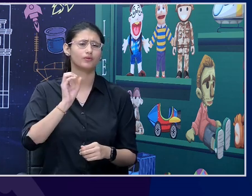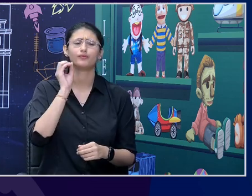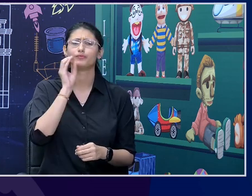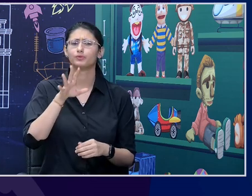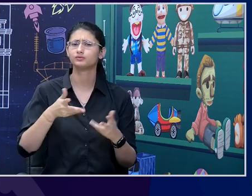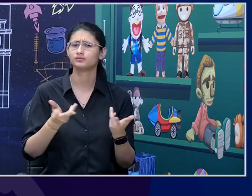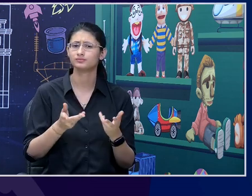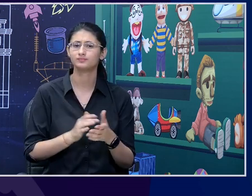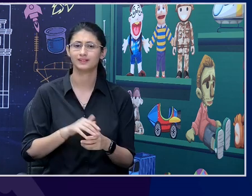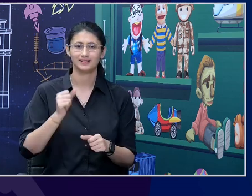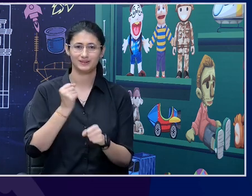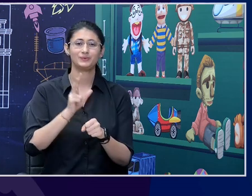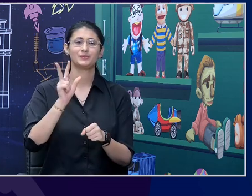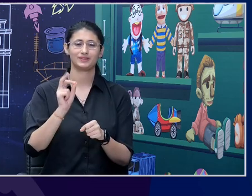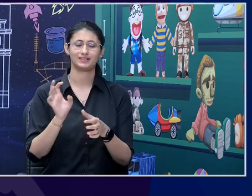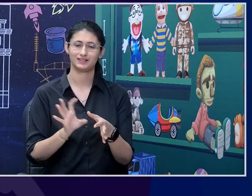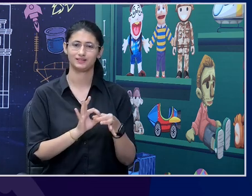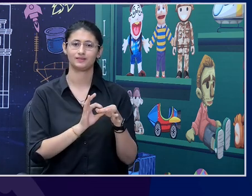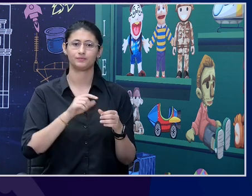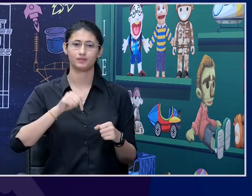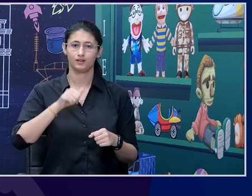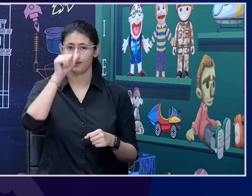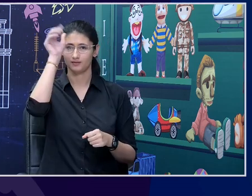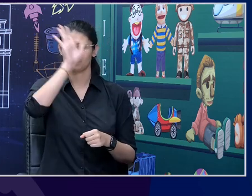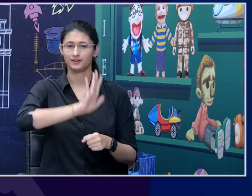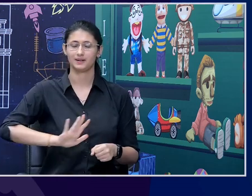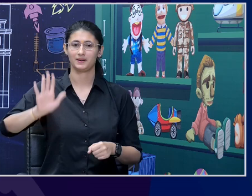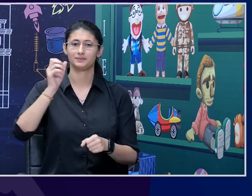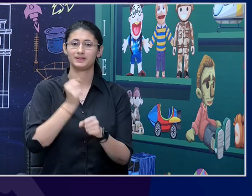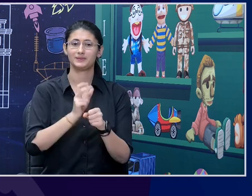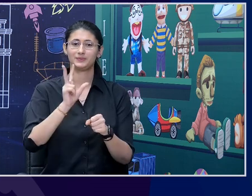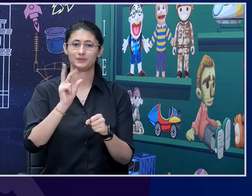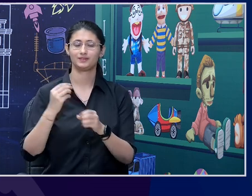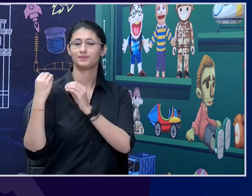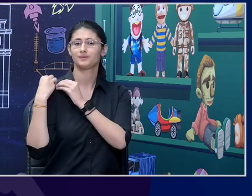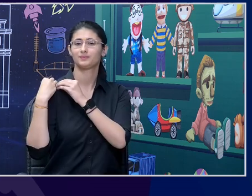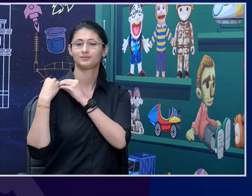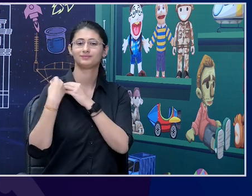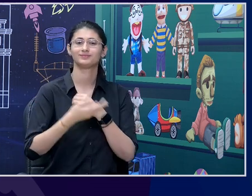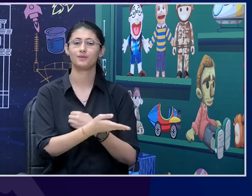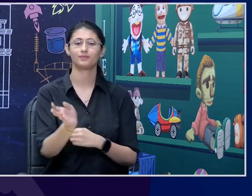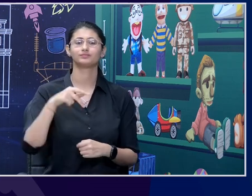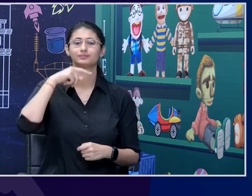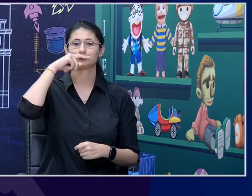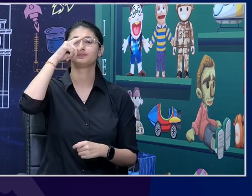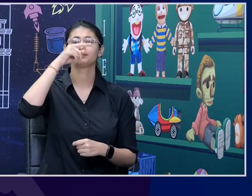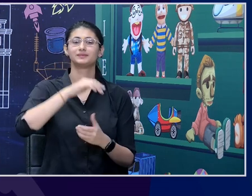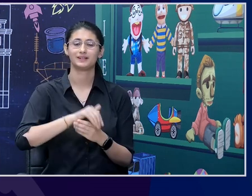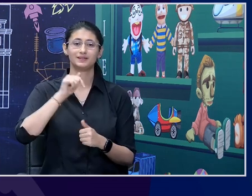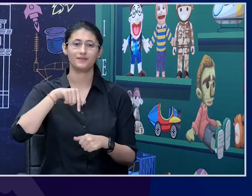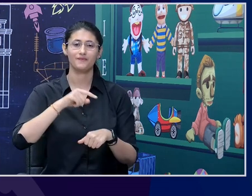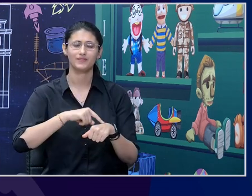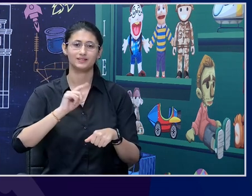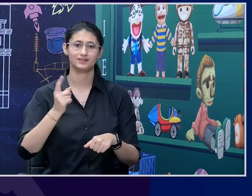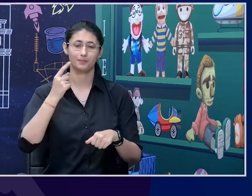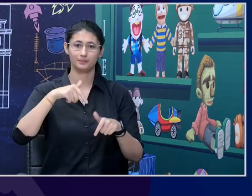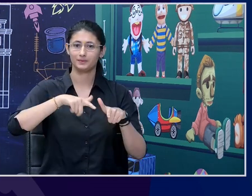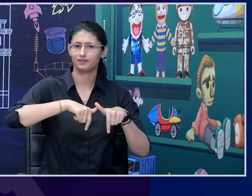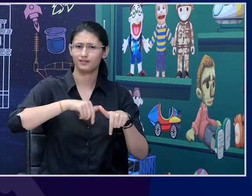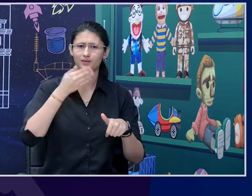सी आर प्राउड डेट इंडिया azumed डी g20 प्रेसीडेंसी एंड विल conveyan सबमिट फॉर डी फर्स्ट टाइम इन डी कंट्री